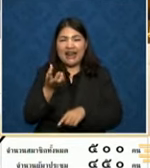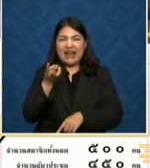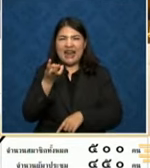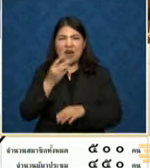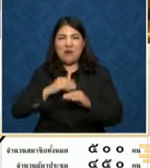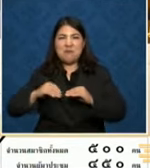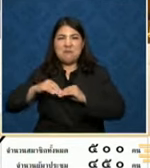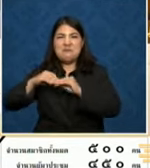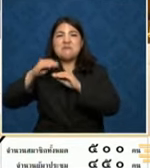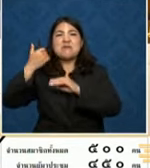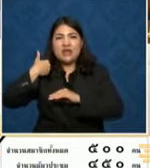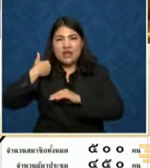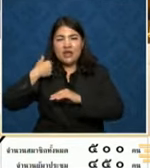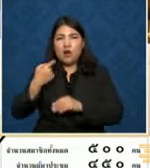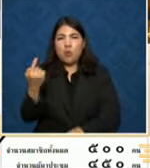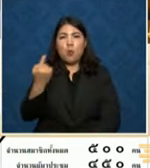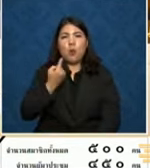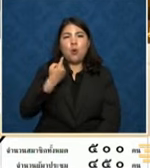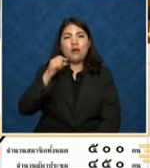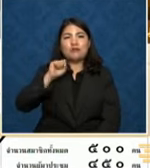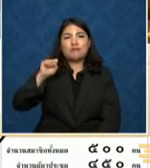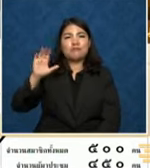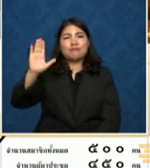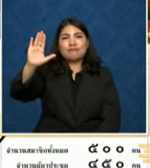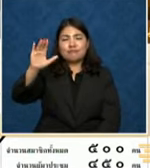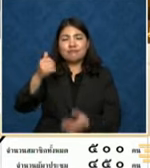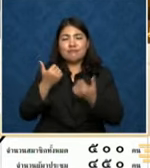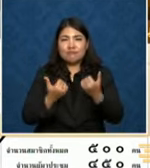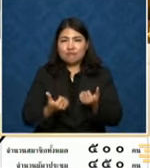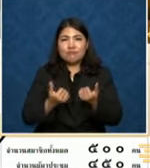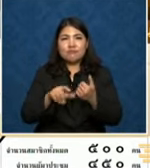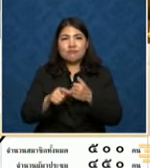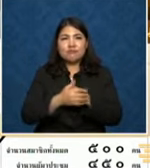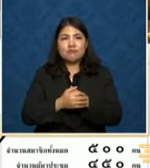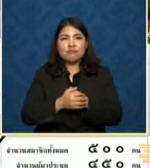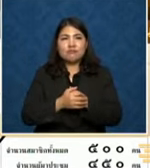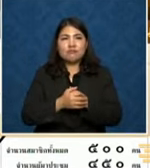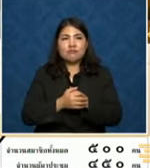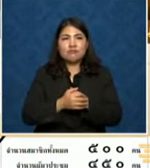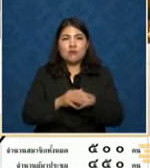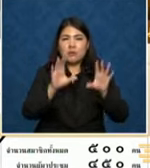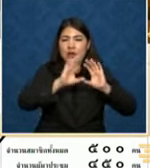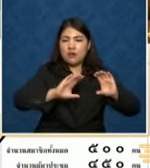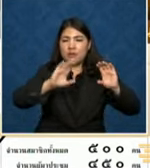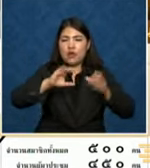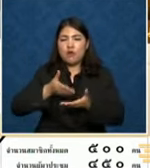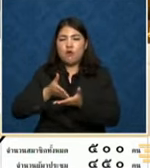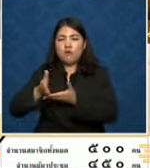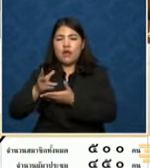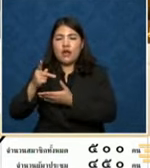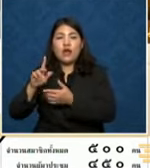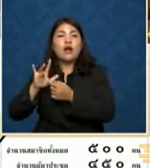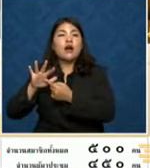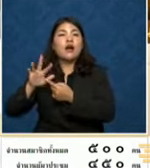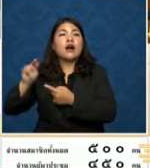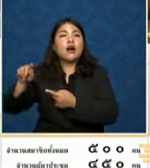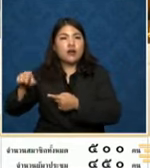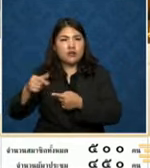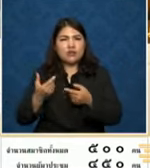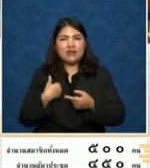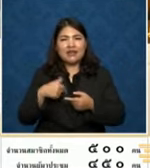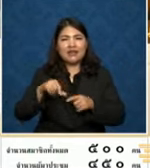ไม่ด่าสสและพี่น้องสสหลายท่านนะครับพรรครัฐบาลและพรรคฝ่ายค้านนะครับหลายท่านยังโ